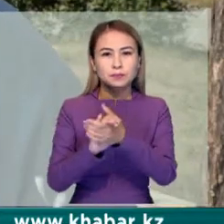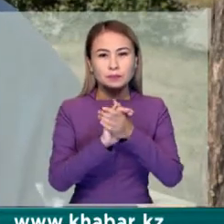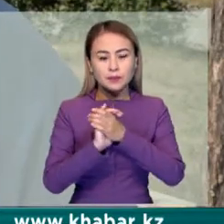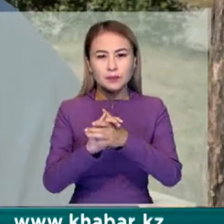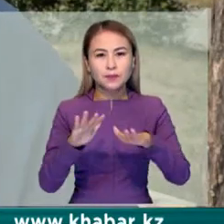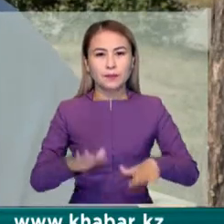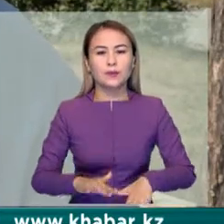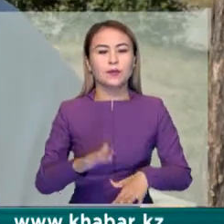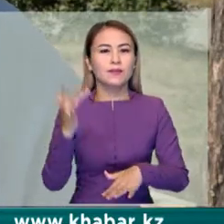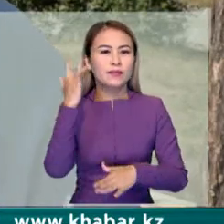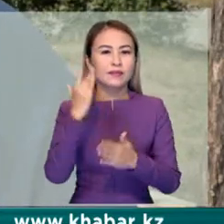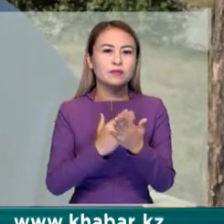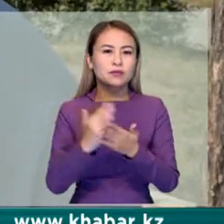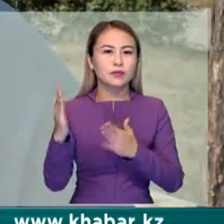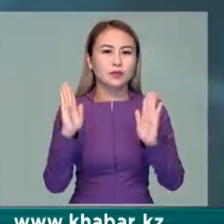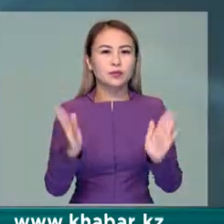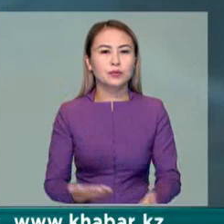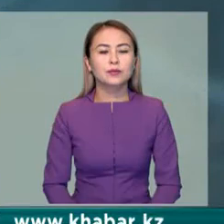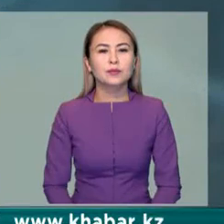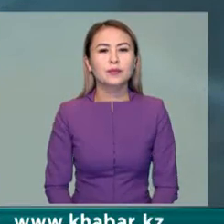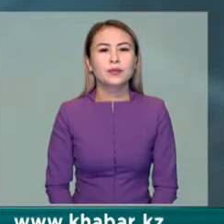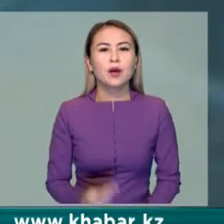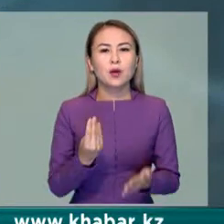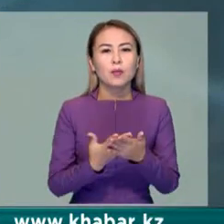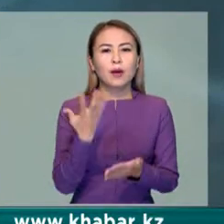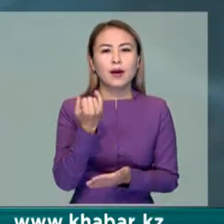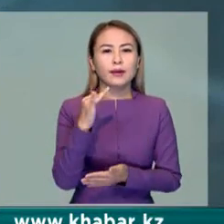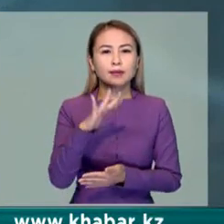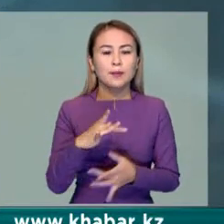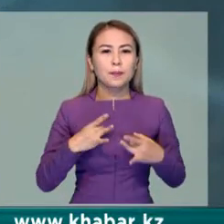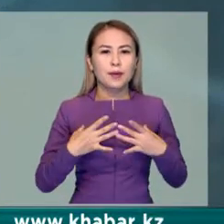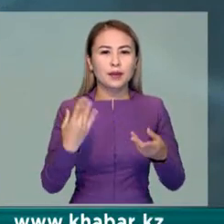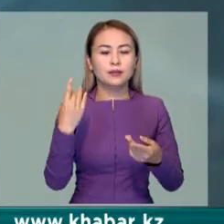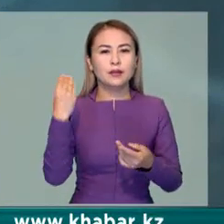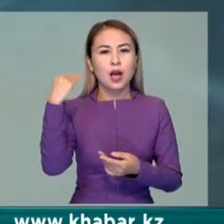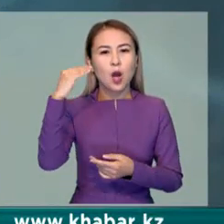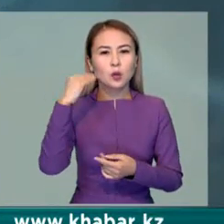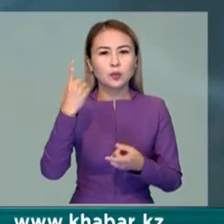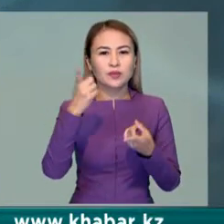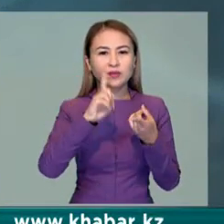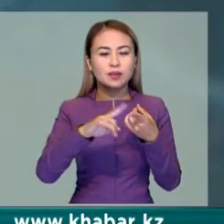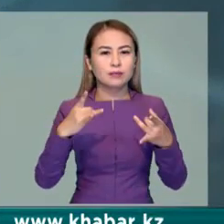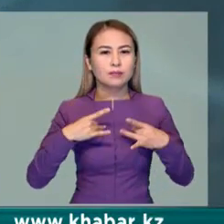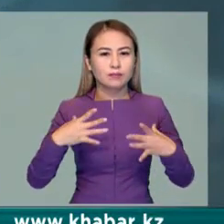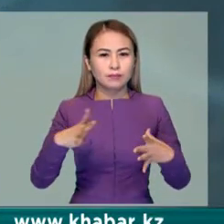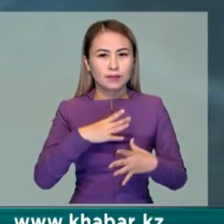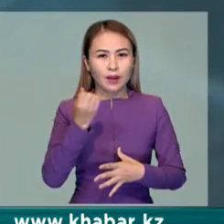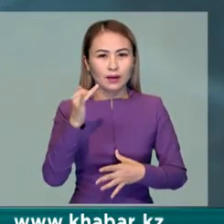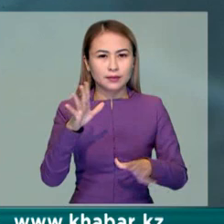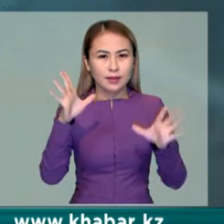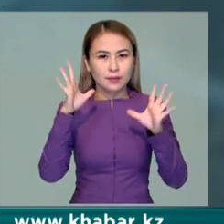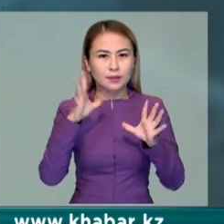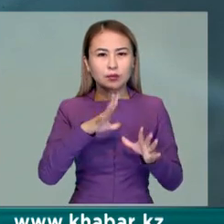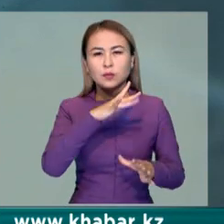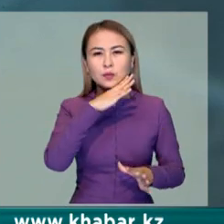не дәрежеміз жоғары болады. Қасиетті Құрбан айт мерекесі Ақтөбеде де кең көлемде тойланды. Айт намазына жиналған